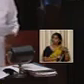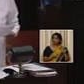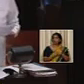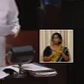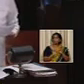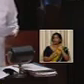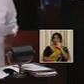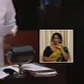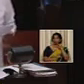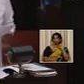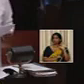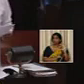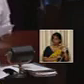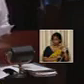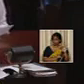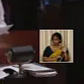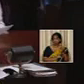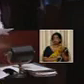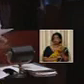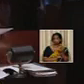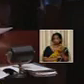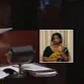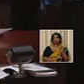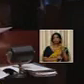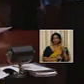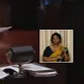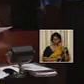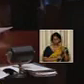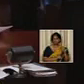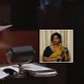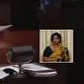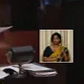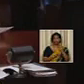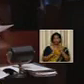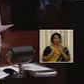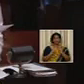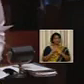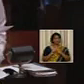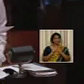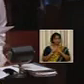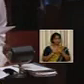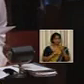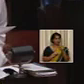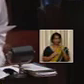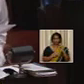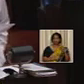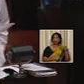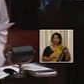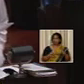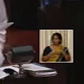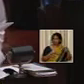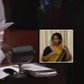බිලියන 5.5ක වටිනාකමකින් යුක්ත වූ ද ෆිනෑන්ස් එකේ වත්කම් තිබෙනවා. ඒ නිසා මේ වන